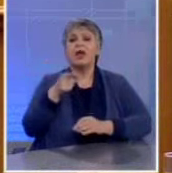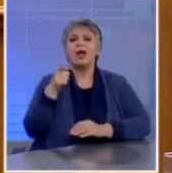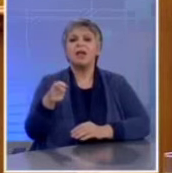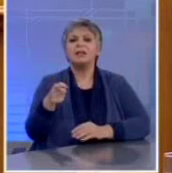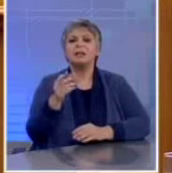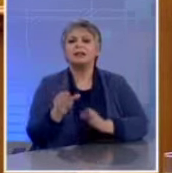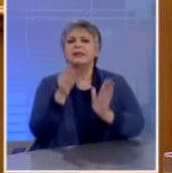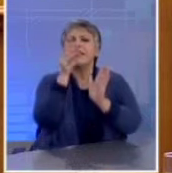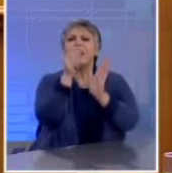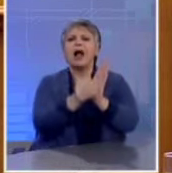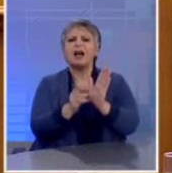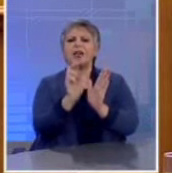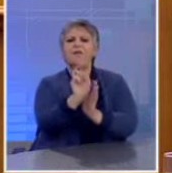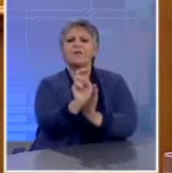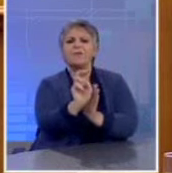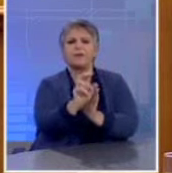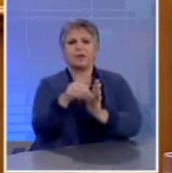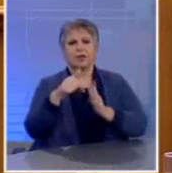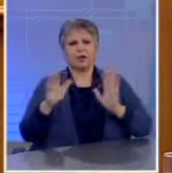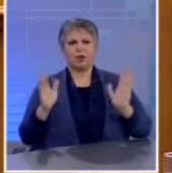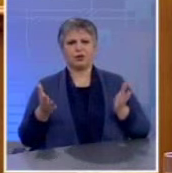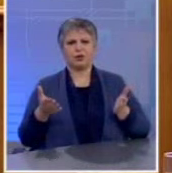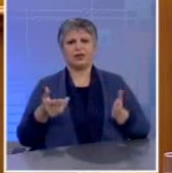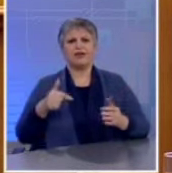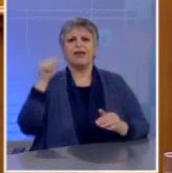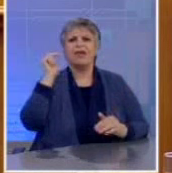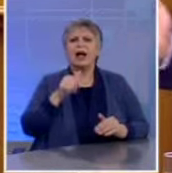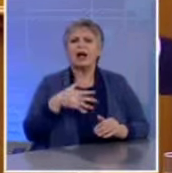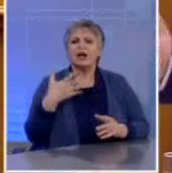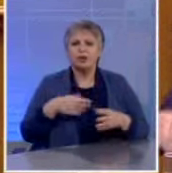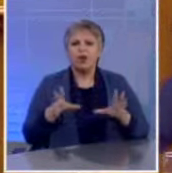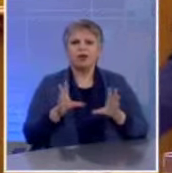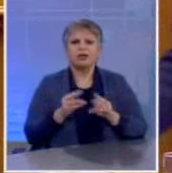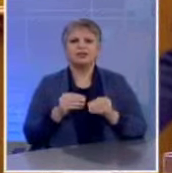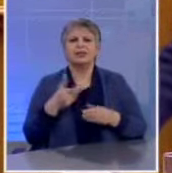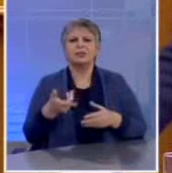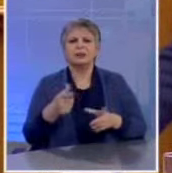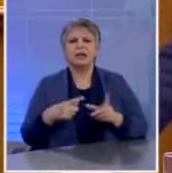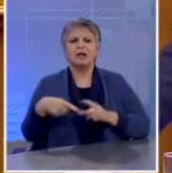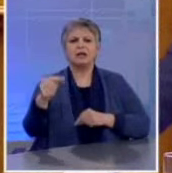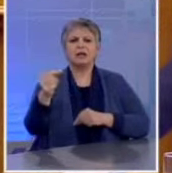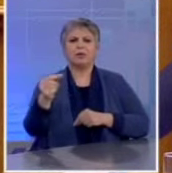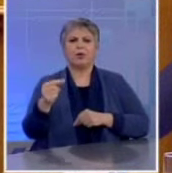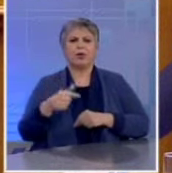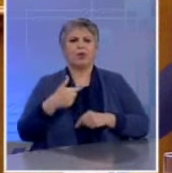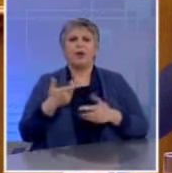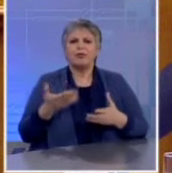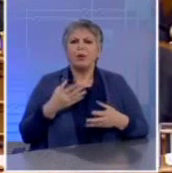μια υπόθεση που απασχολεί την κυπριακή δικαιοσύνη και φυσικά την ελληνική κοινή γνώμη.